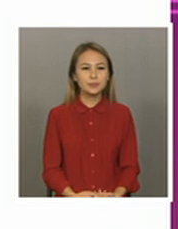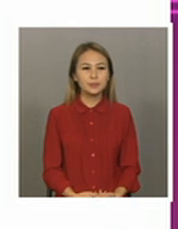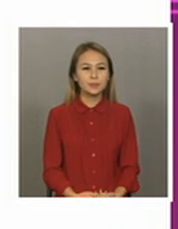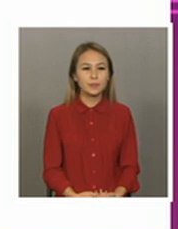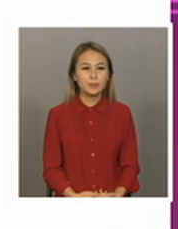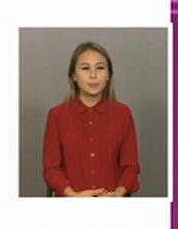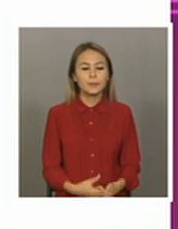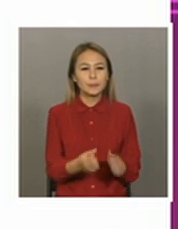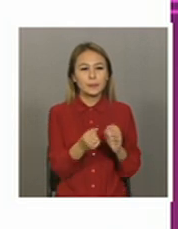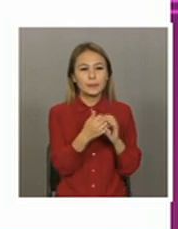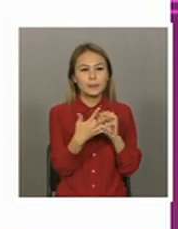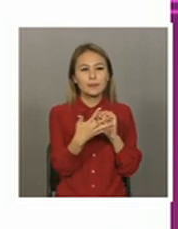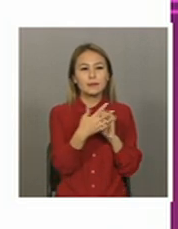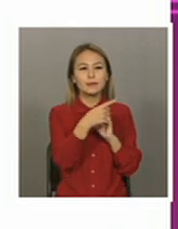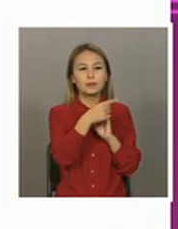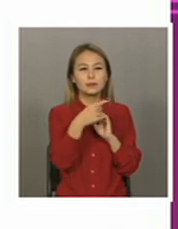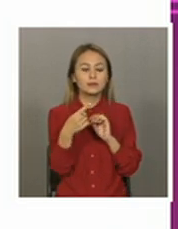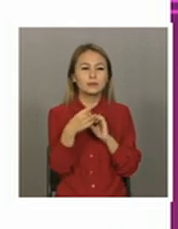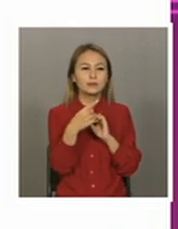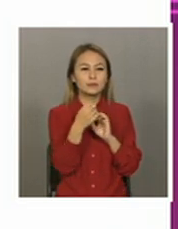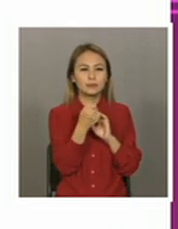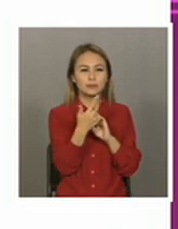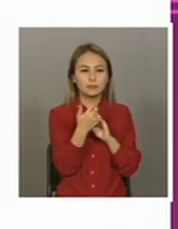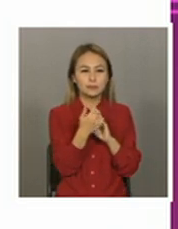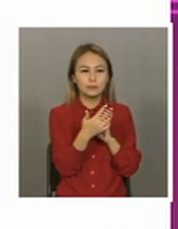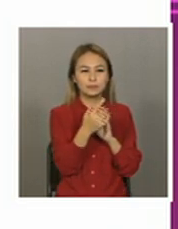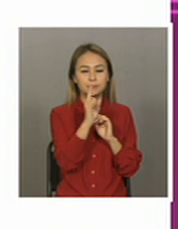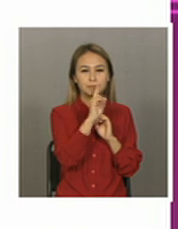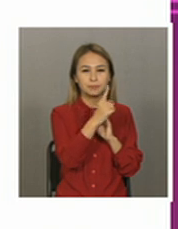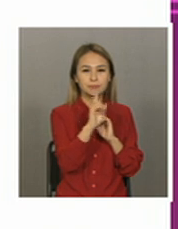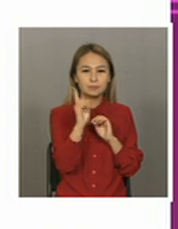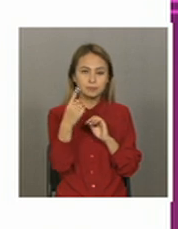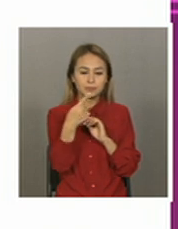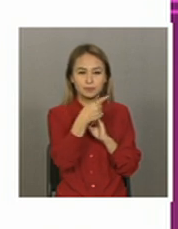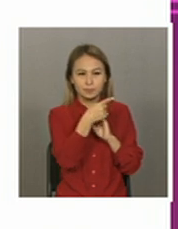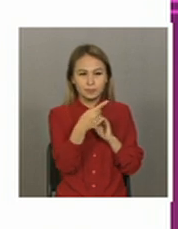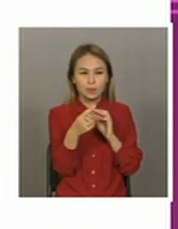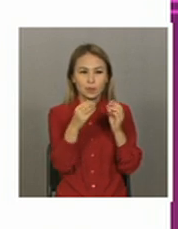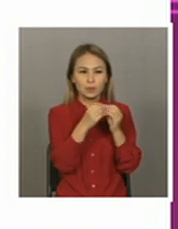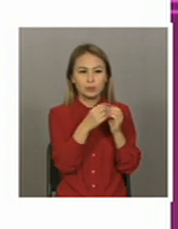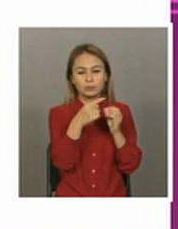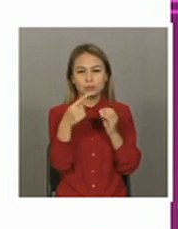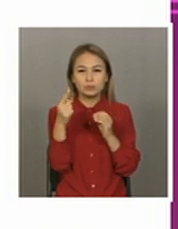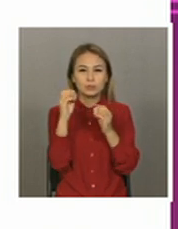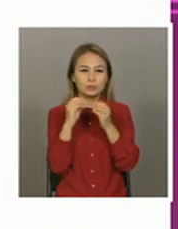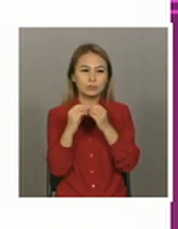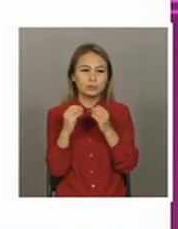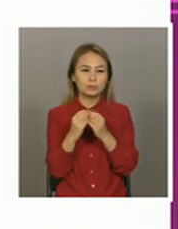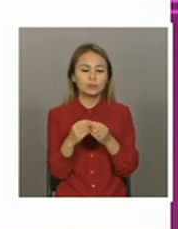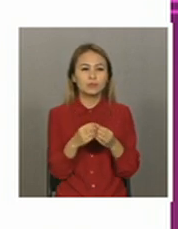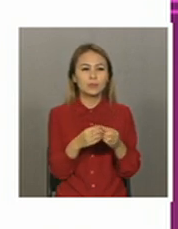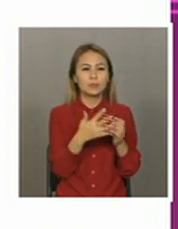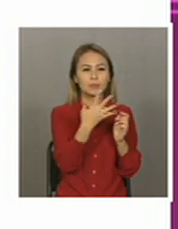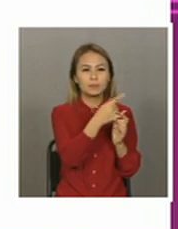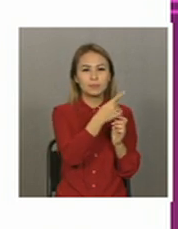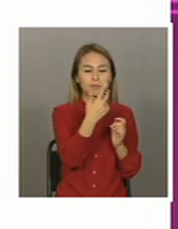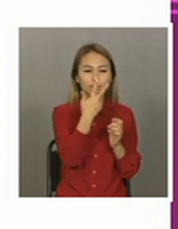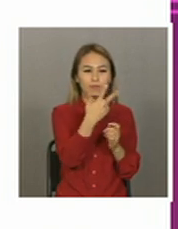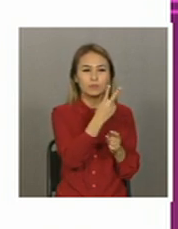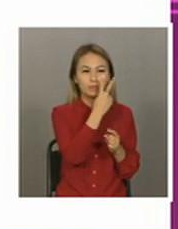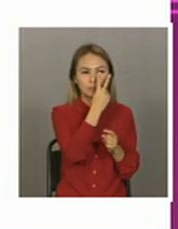15 пен 13-тің айырмасы. Бірліктен бірлікті, ондықтан ондықты азайтамыз. 5 бірліктен 3